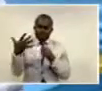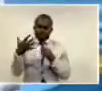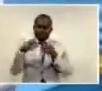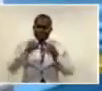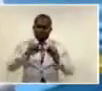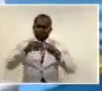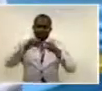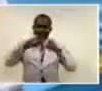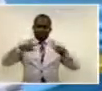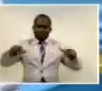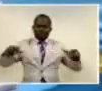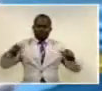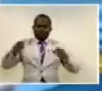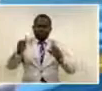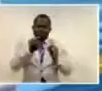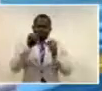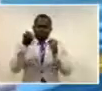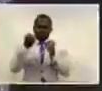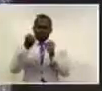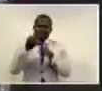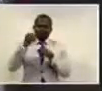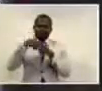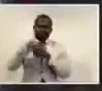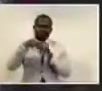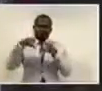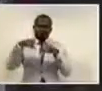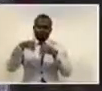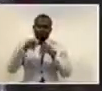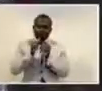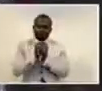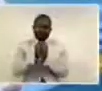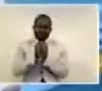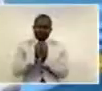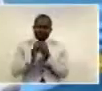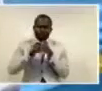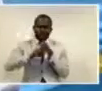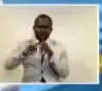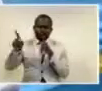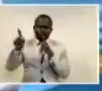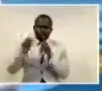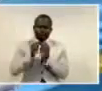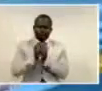dusanga isambu yacu barayibohoje nagiye muri Congo kugera gute duhunze